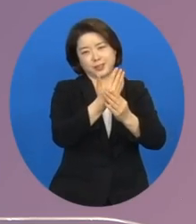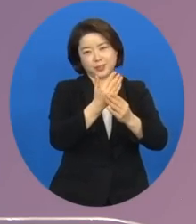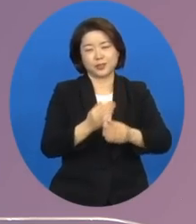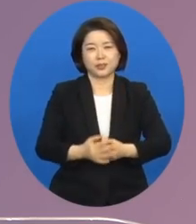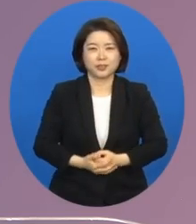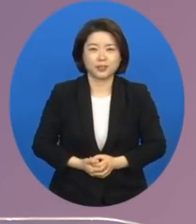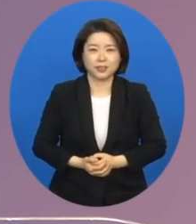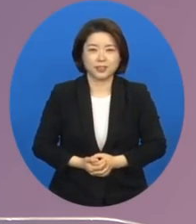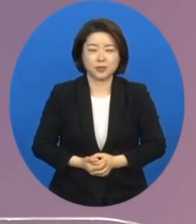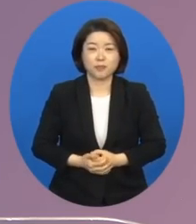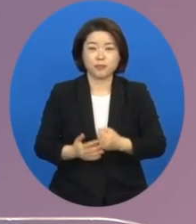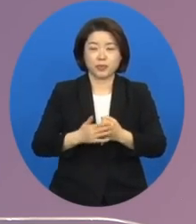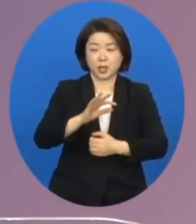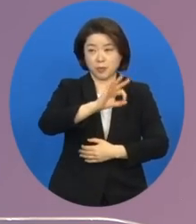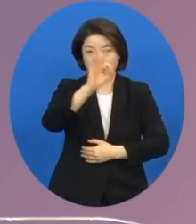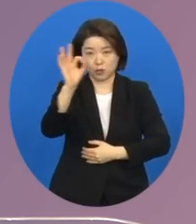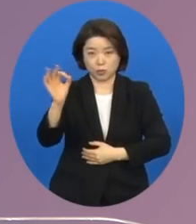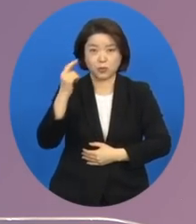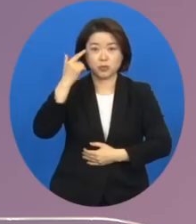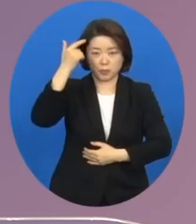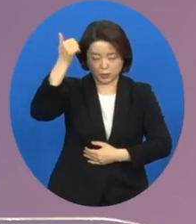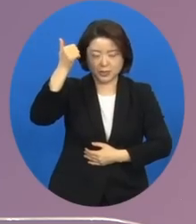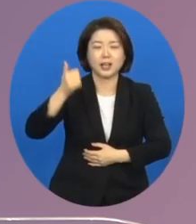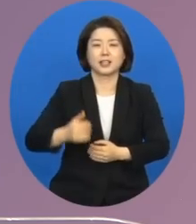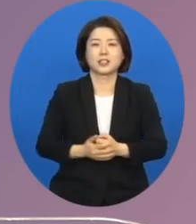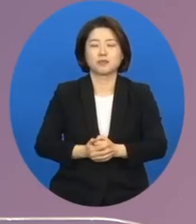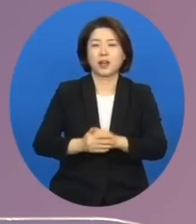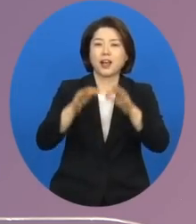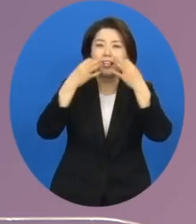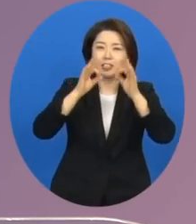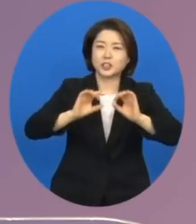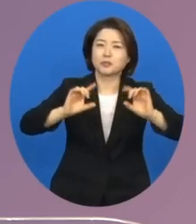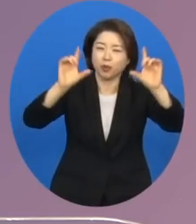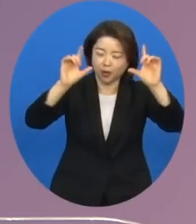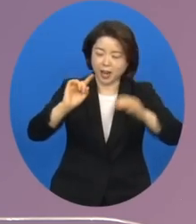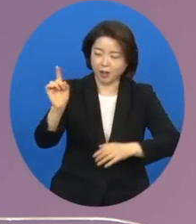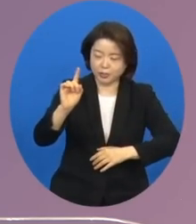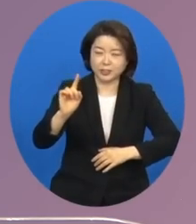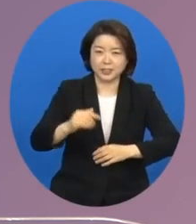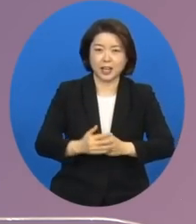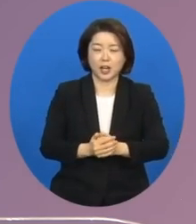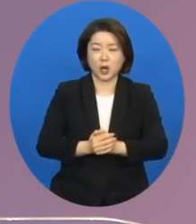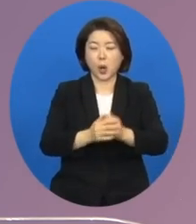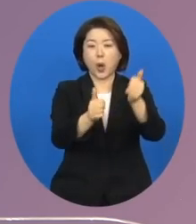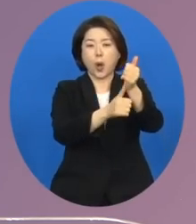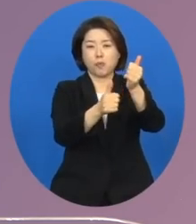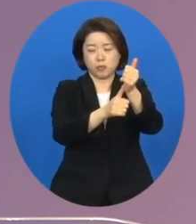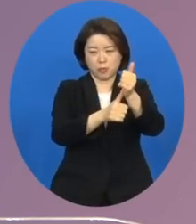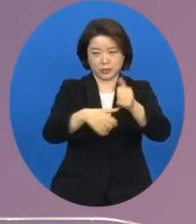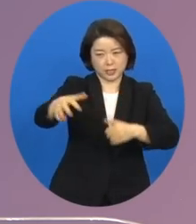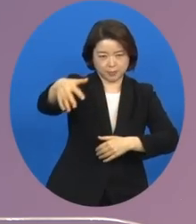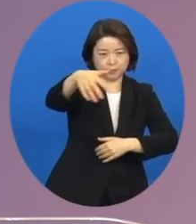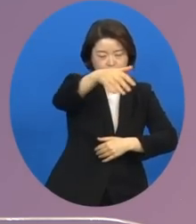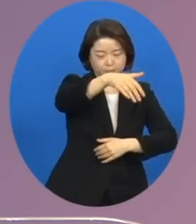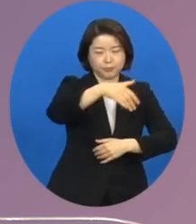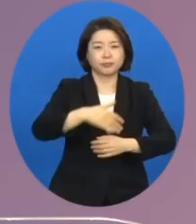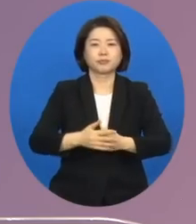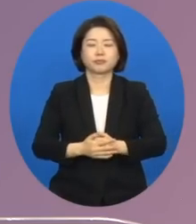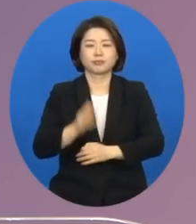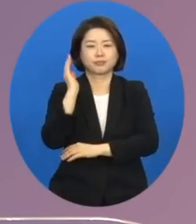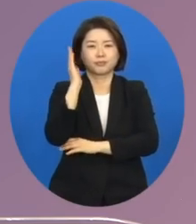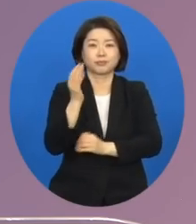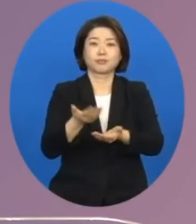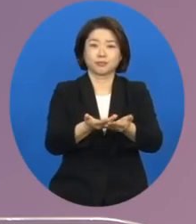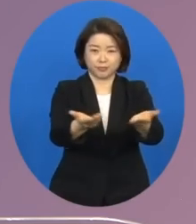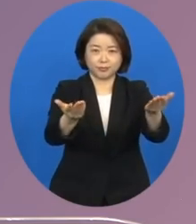그래서 유기성 담임 목사님께서 금요일 날 어느 날 부목사님들을 이렇게 모으셔서 이야기를